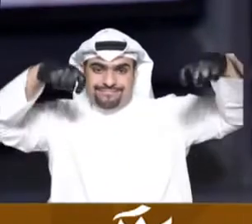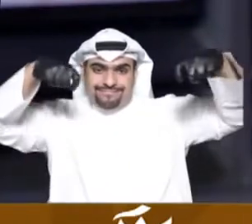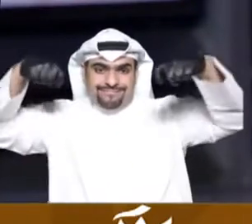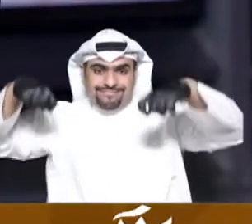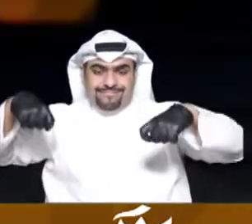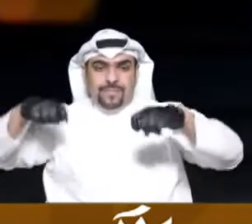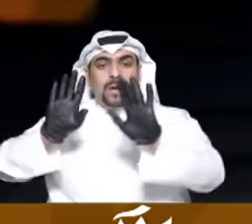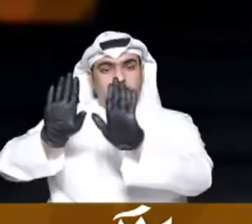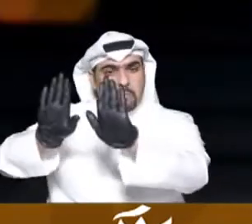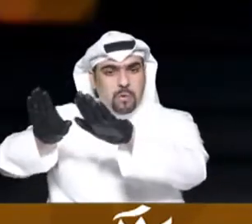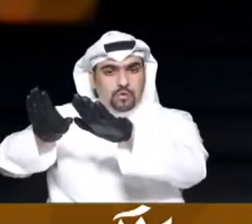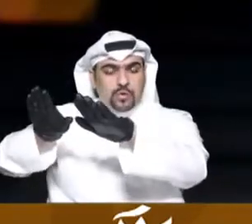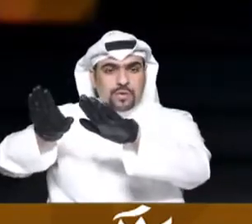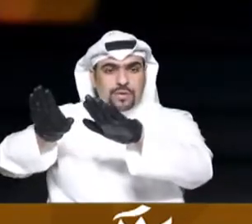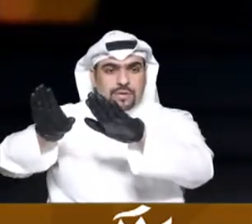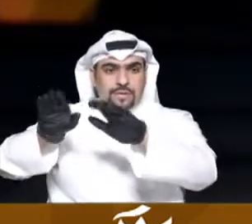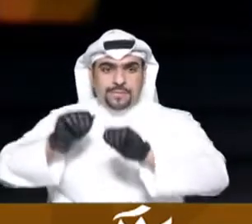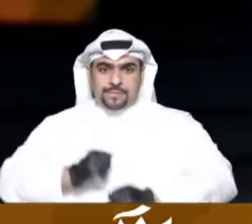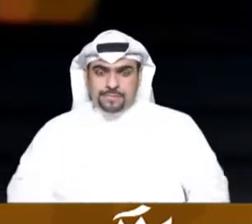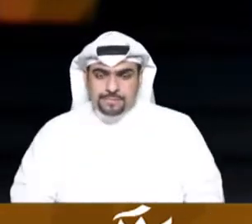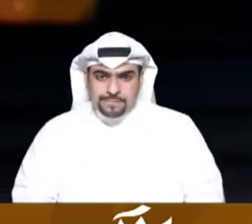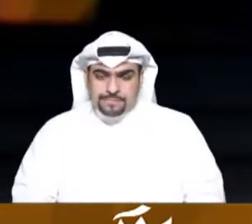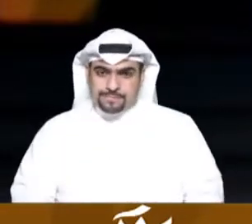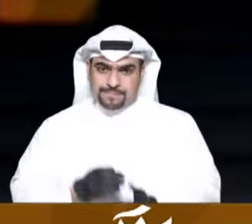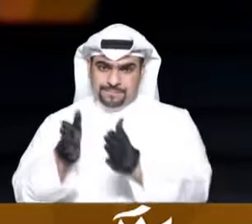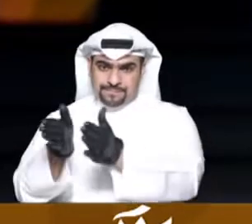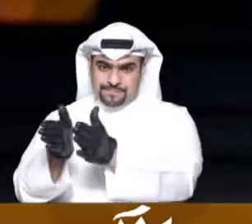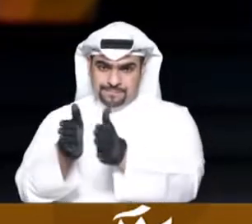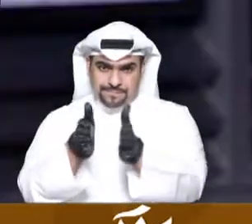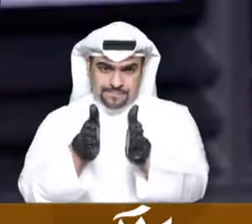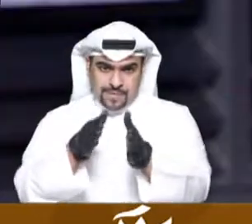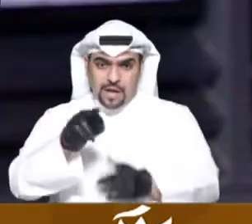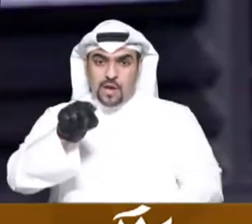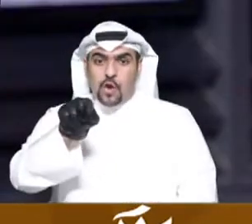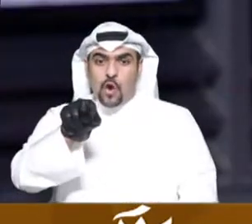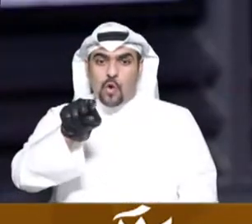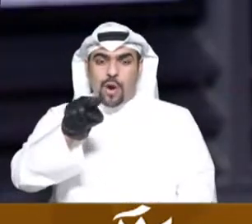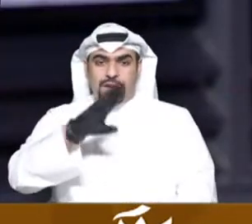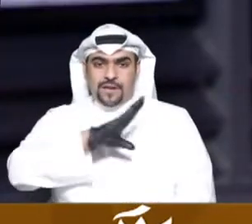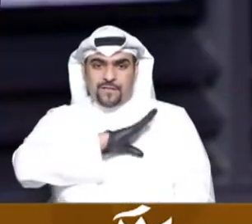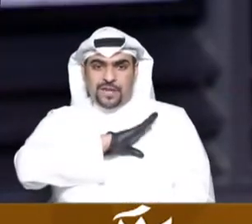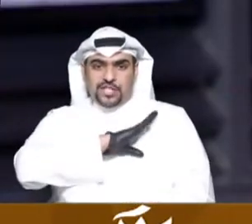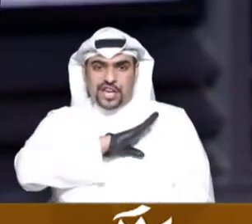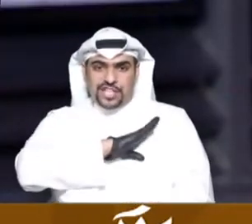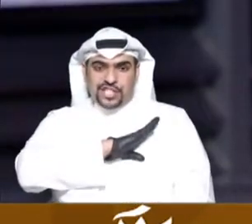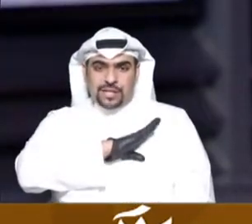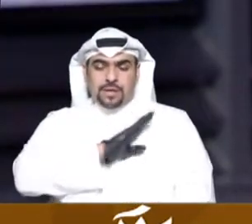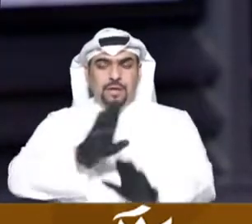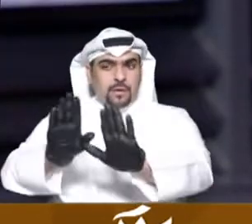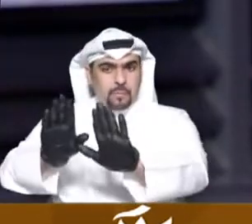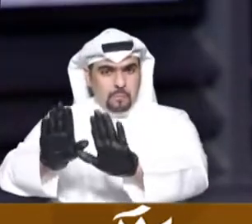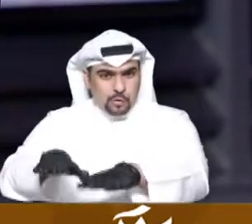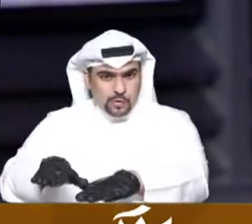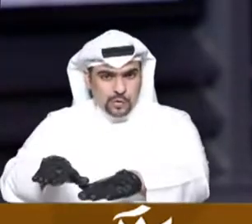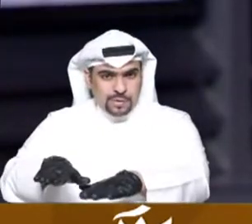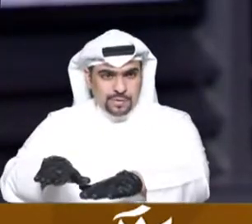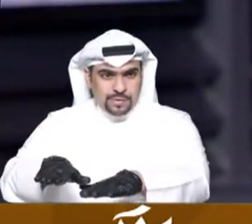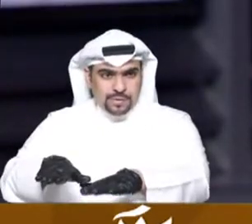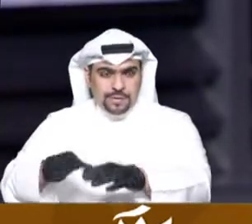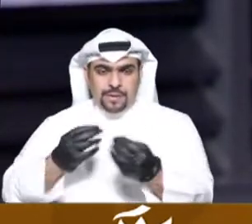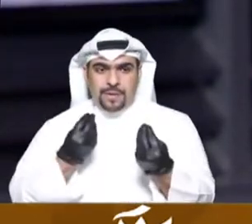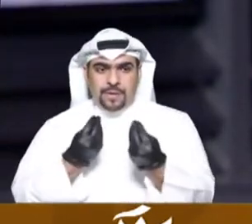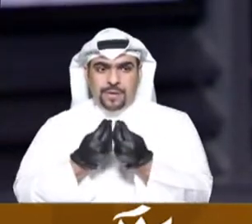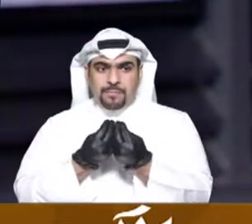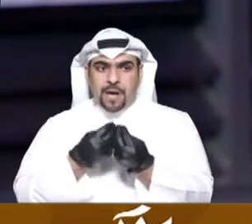كبيره وكوادر طبيه يعني ضخمه الحين. واخواننا كذلك في اخواننا في القوات المسلحه ووزاره الدفاع والجيش في عندهم